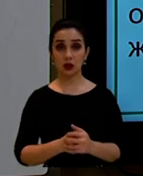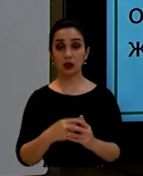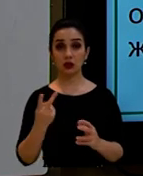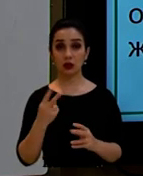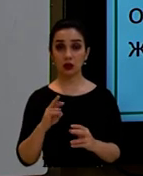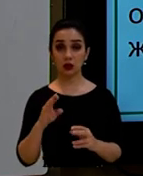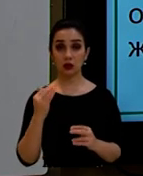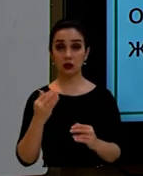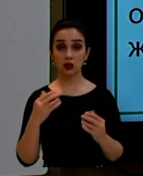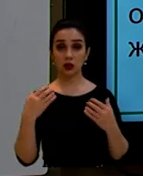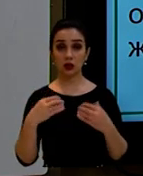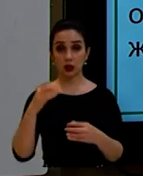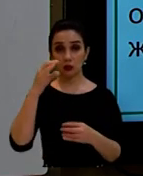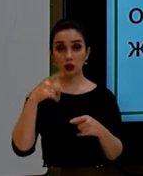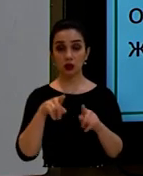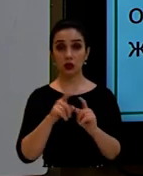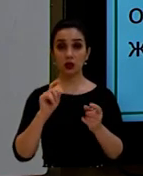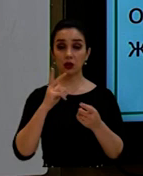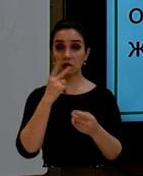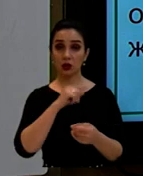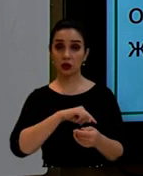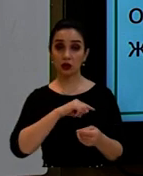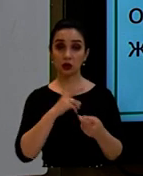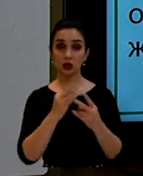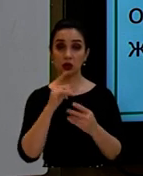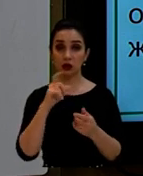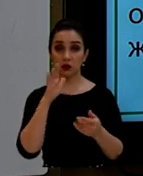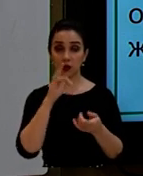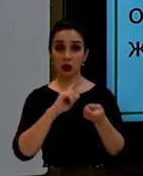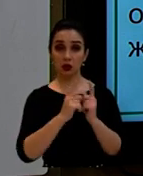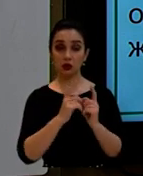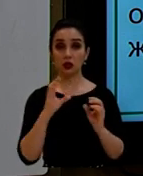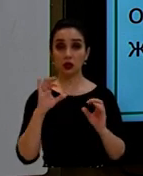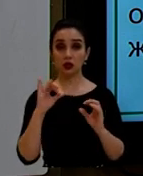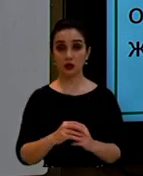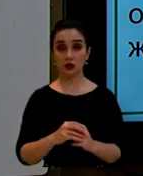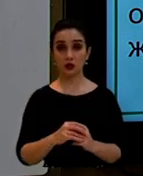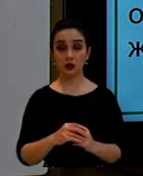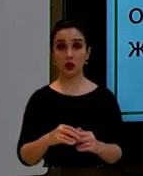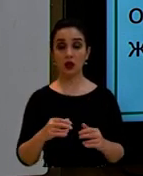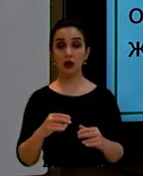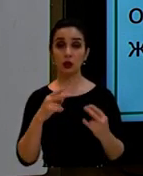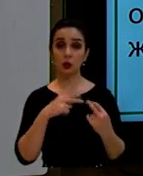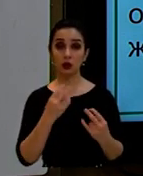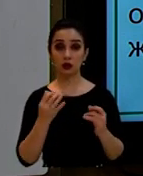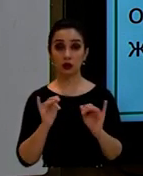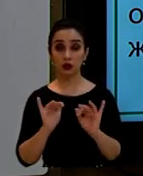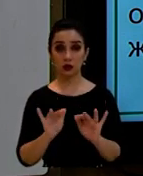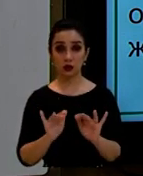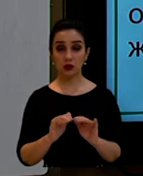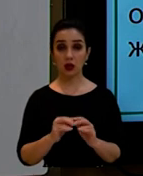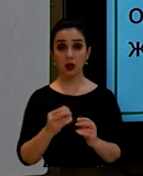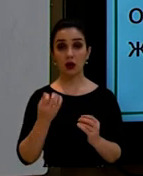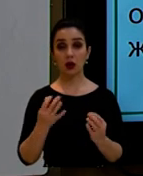Для антропогенеза характерно влияние на эволюцию социальных факторов, трудовая